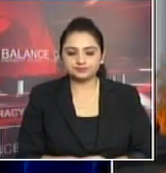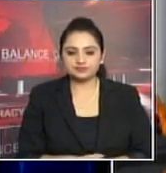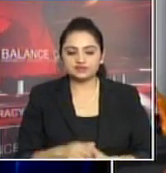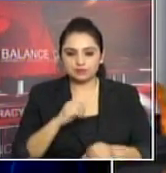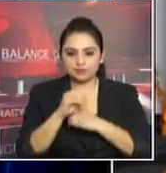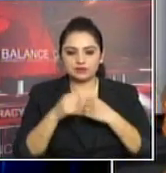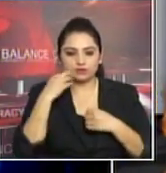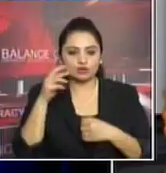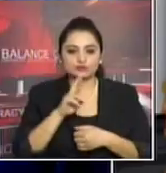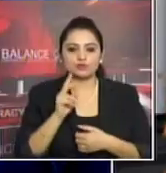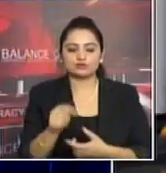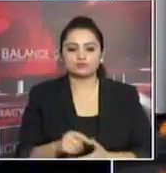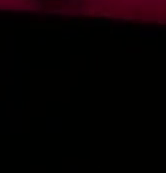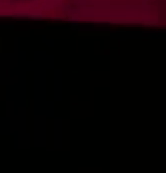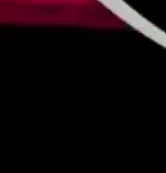अब पालो हट रिपोर्टको